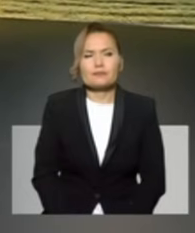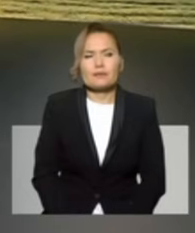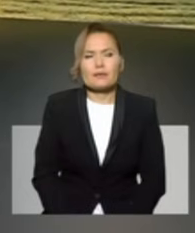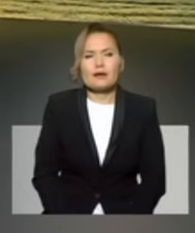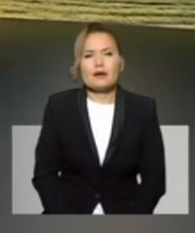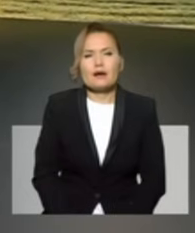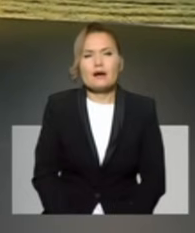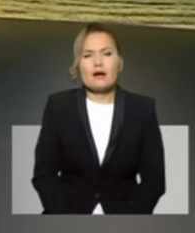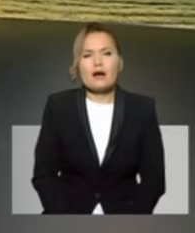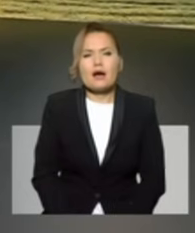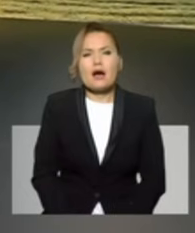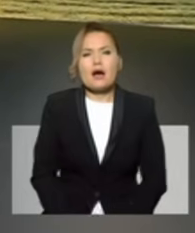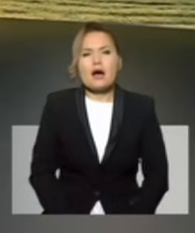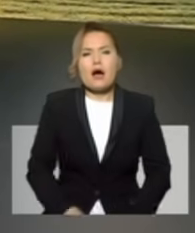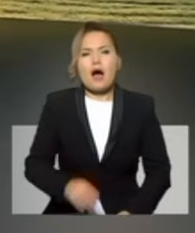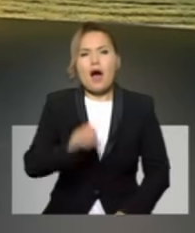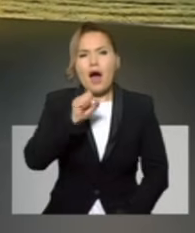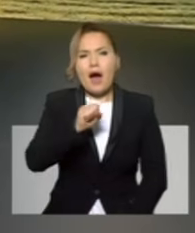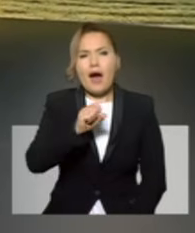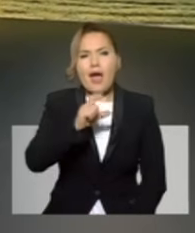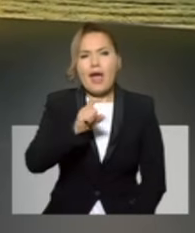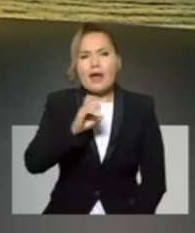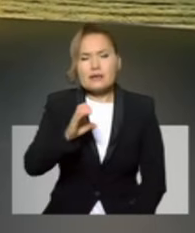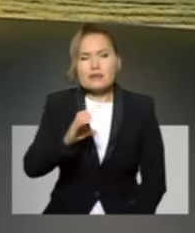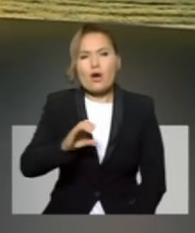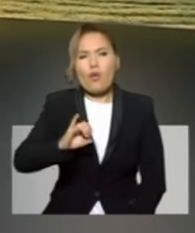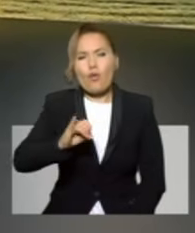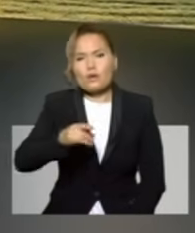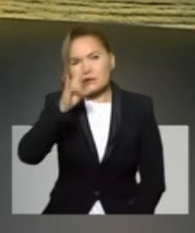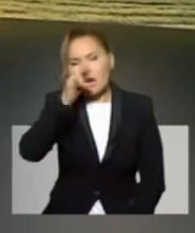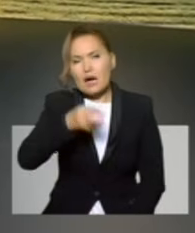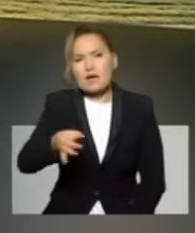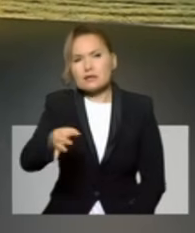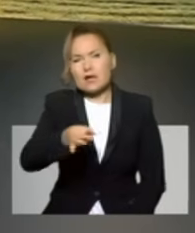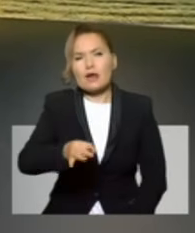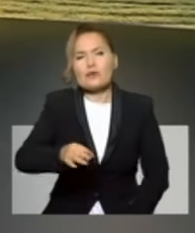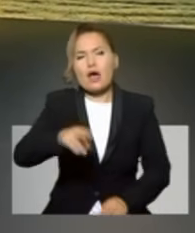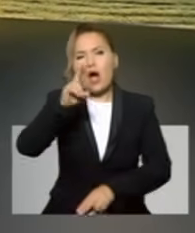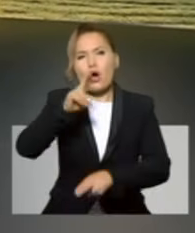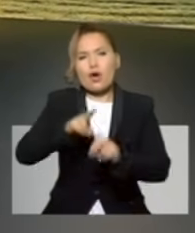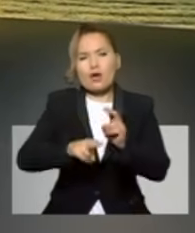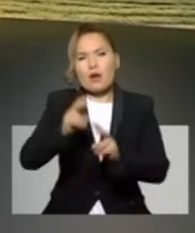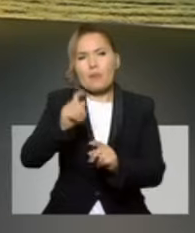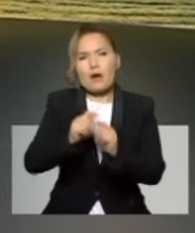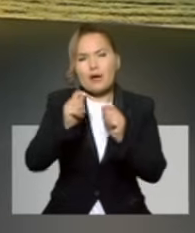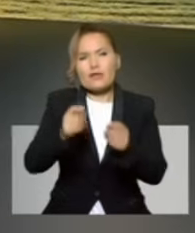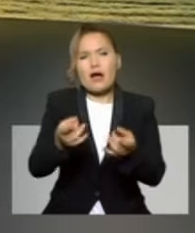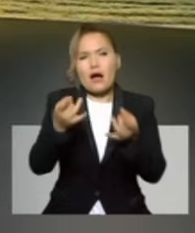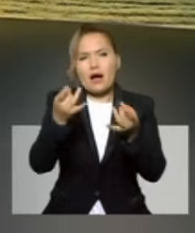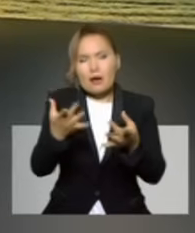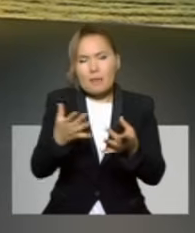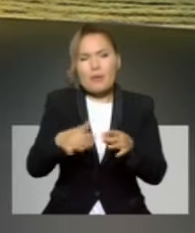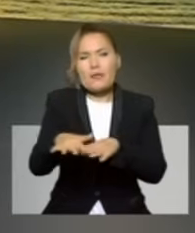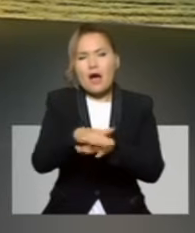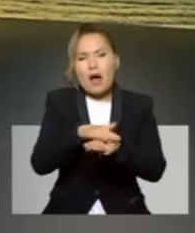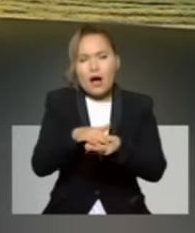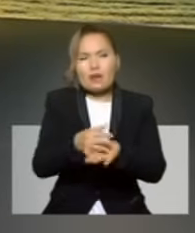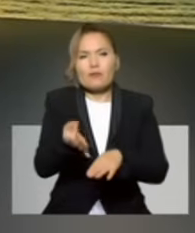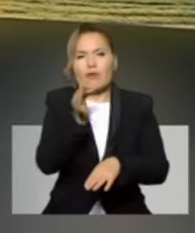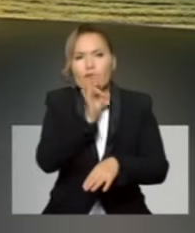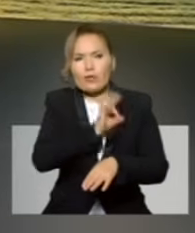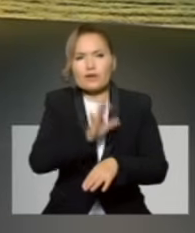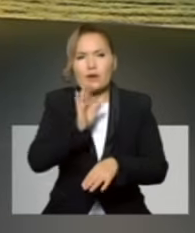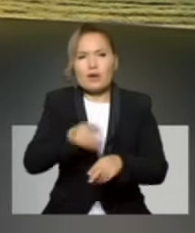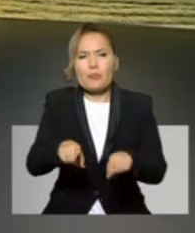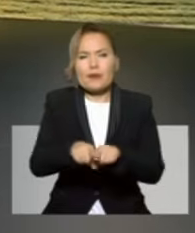Елге оралайық. АЭС оңтүстік өңірде бой көтерсе, ең алдымен қарапайым халық ұтады. Сала маманының пікірі